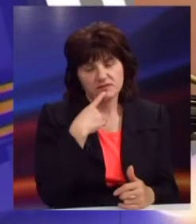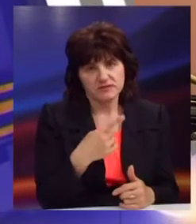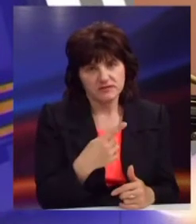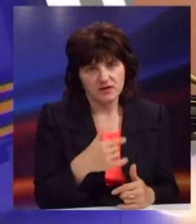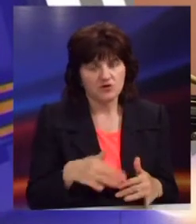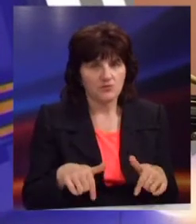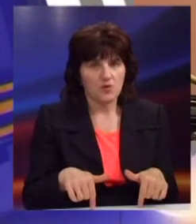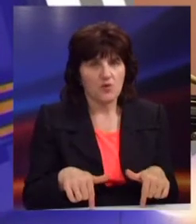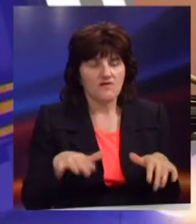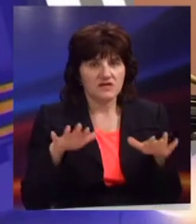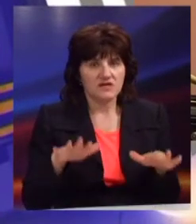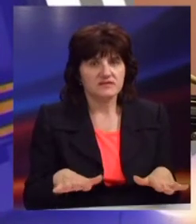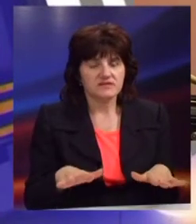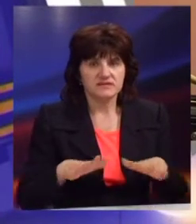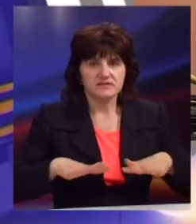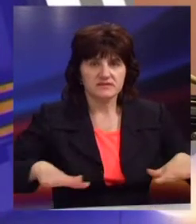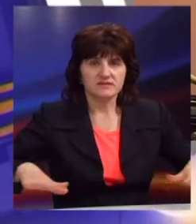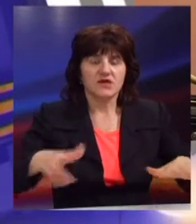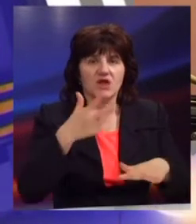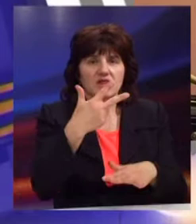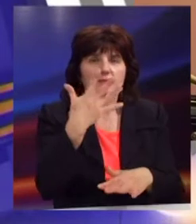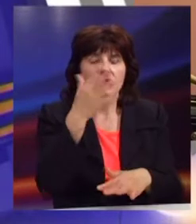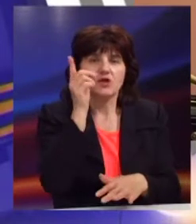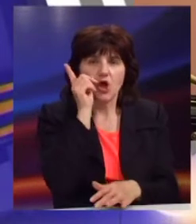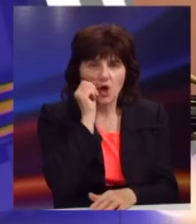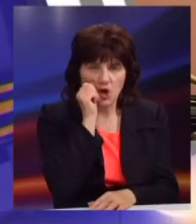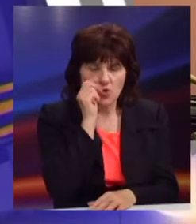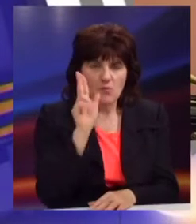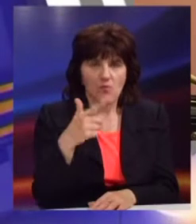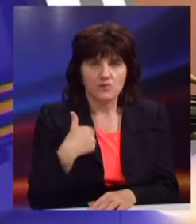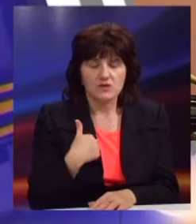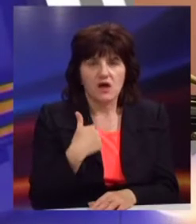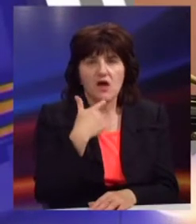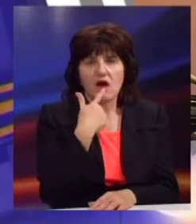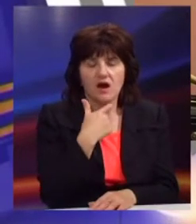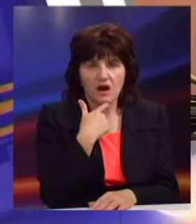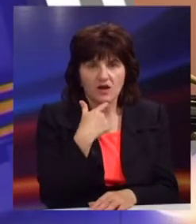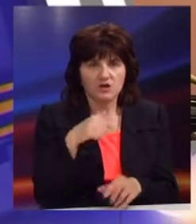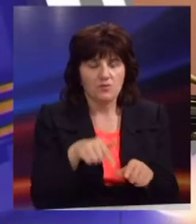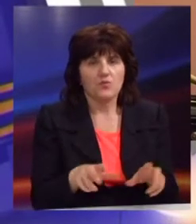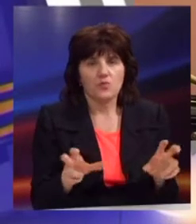da kažem da pored mene sedi 35-6 ljudi. Mogu da kažem da su u